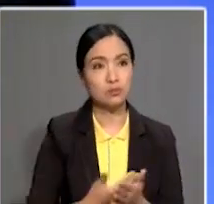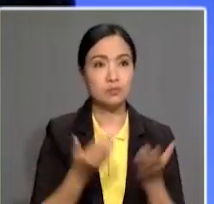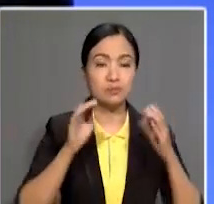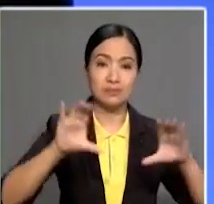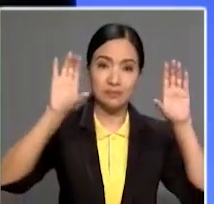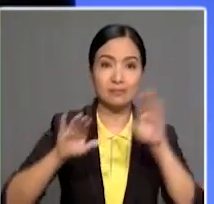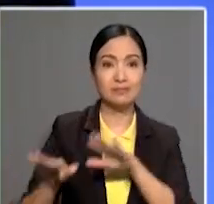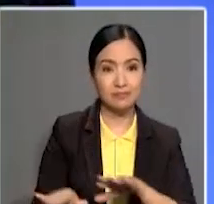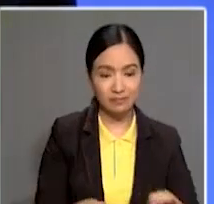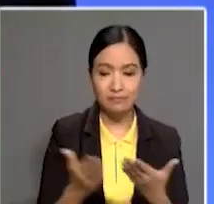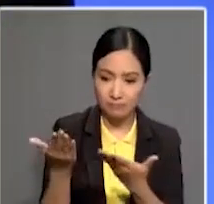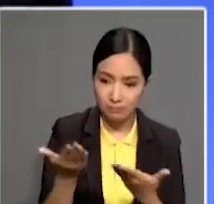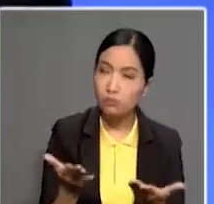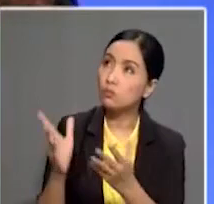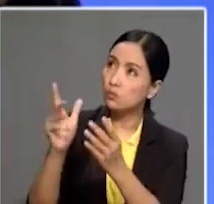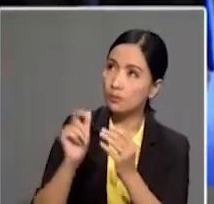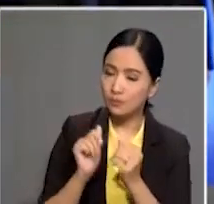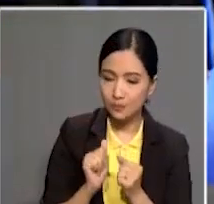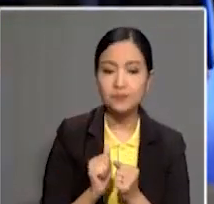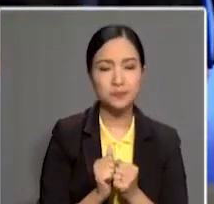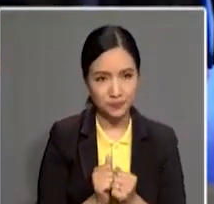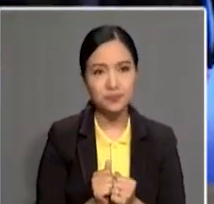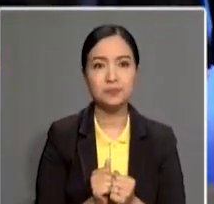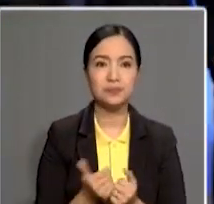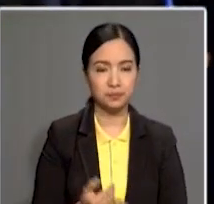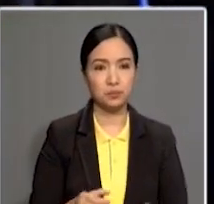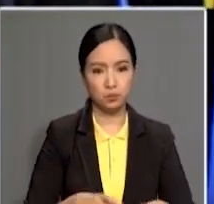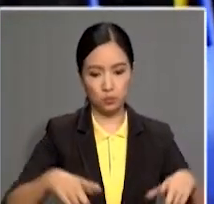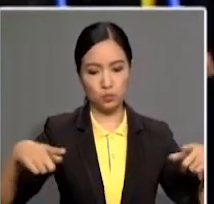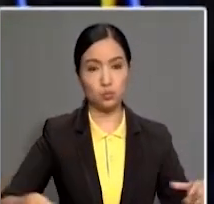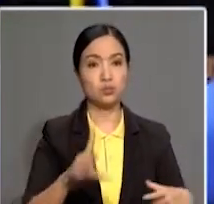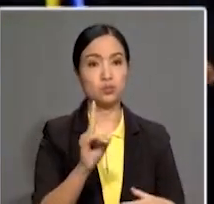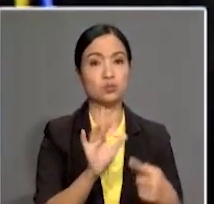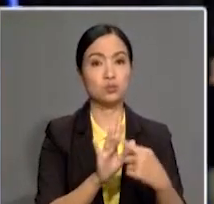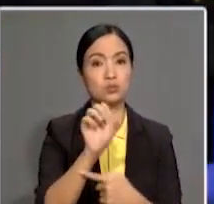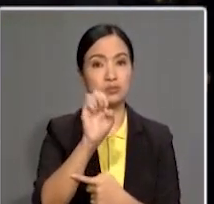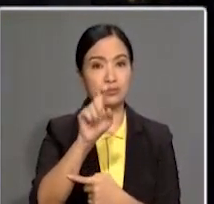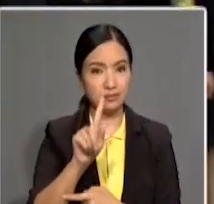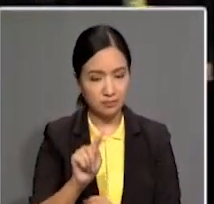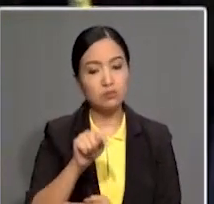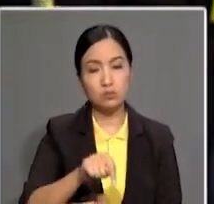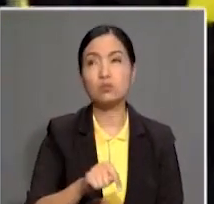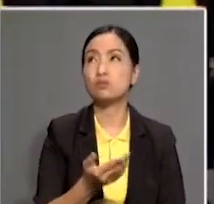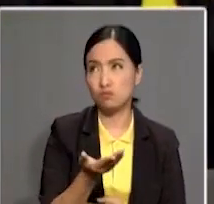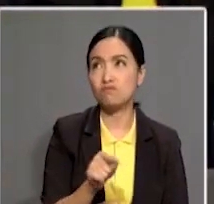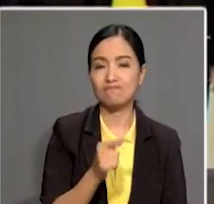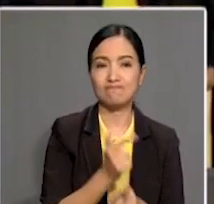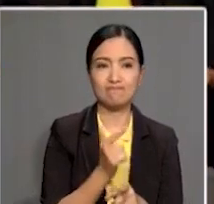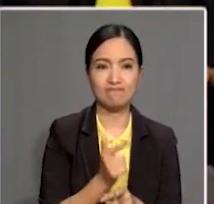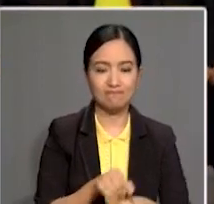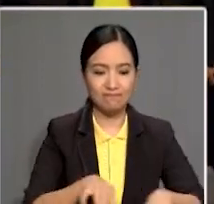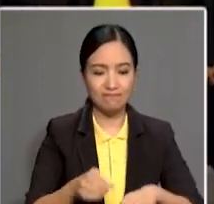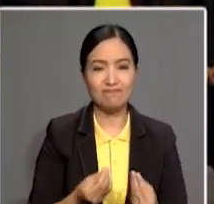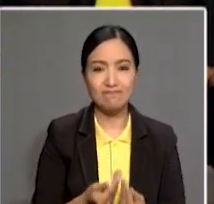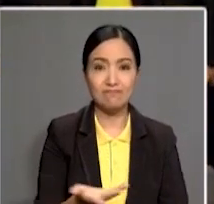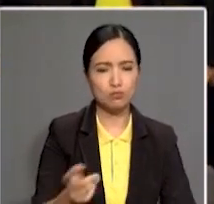ลเตรียมที่จะขอพระราชานุญาตเพื่อขอใช้พระลานพระราชวังดุสิตเป็นสถานที่จัดงานเลี้ยงส่วนวันเวลาใดขอห